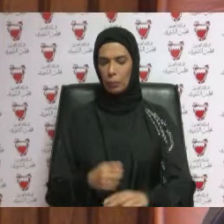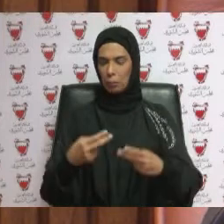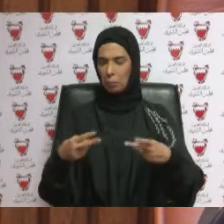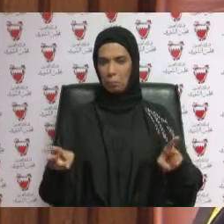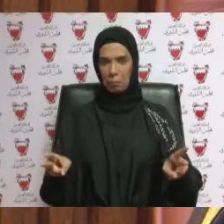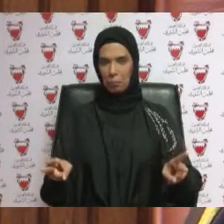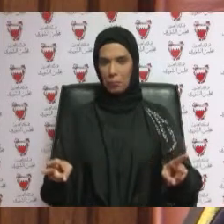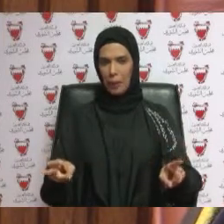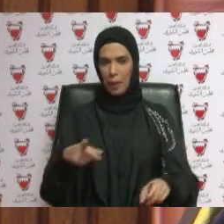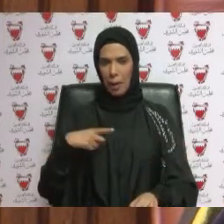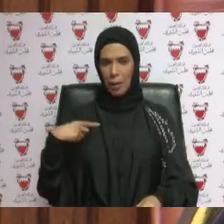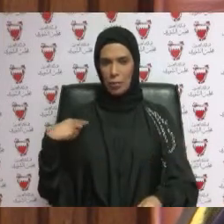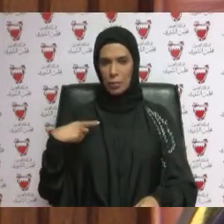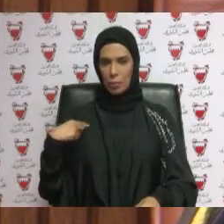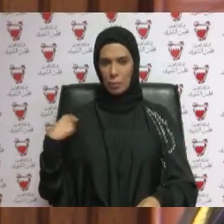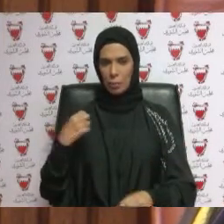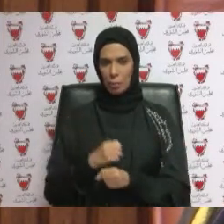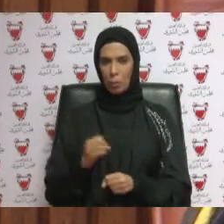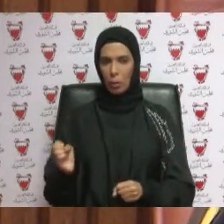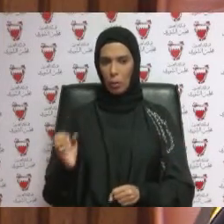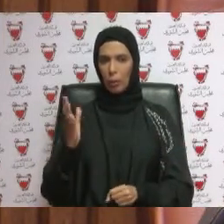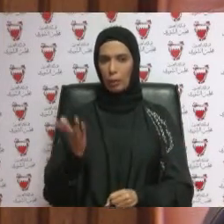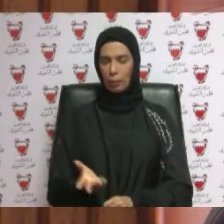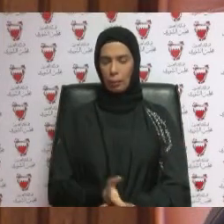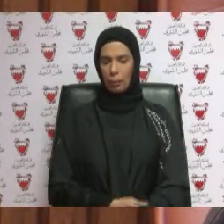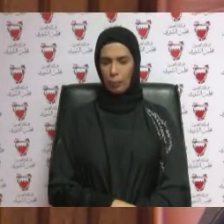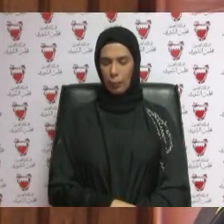الموافقون على مسمى المشروع؟